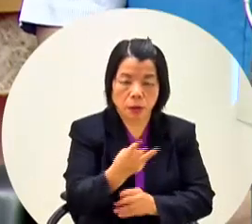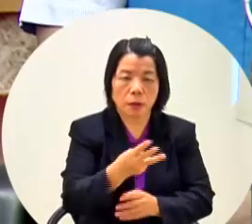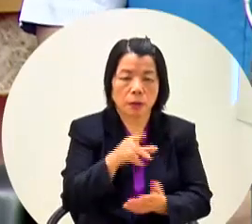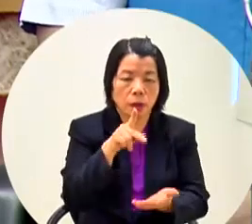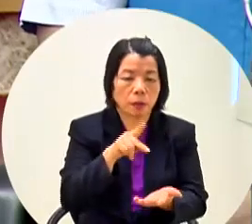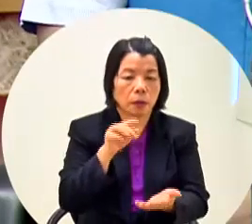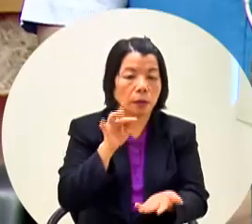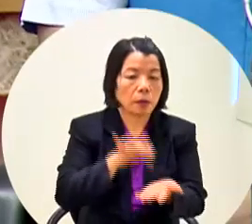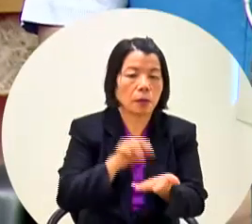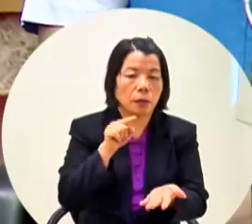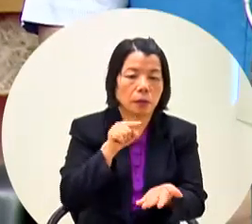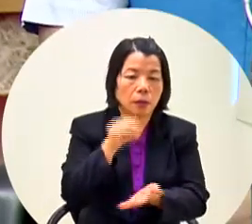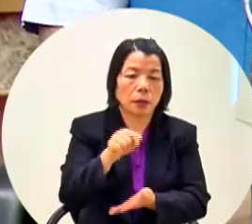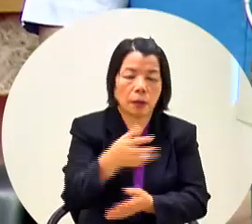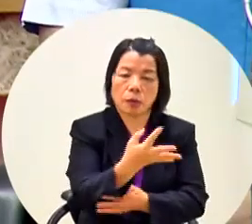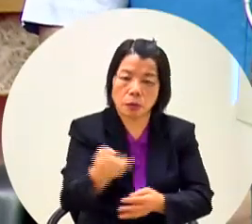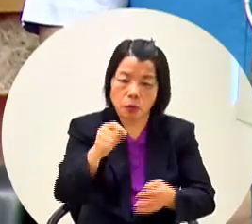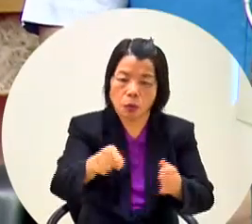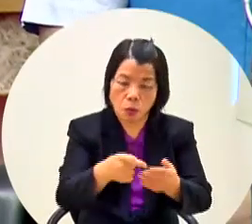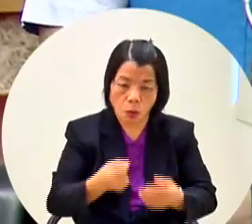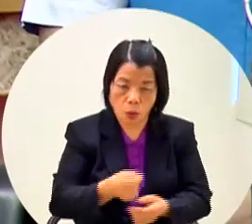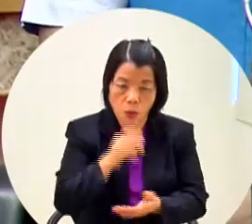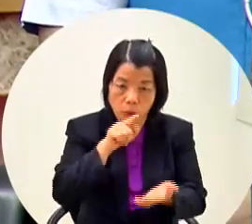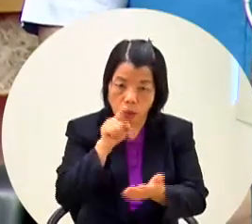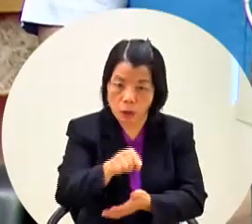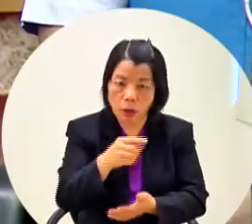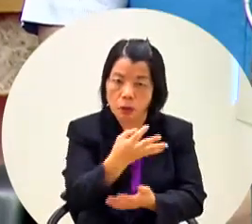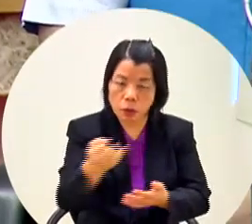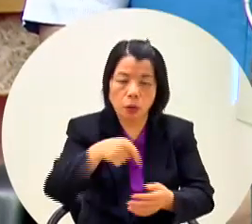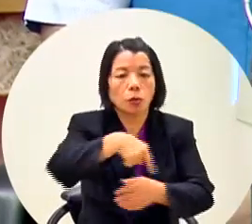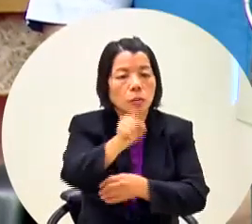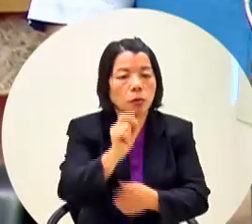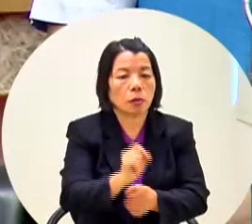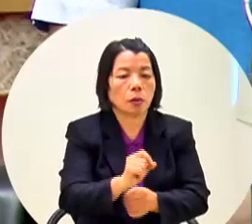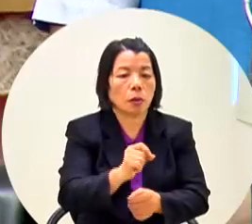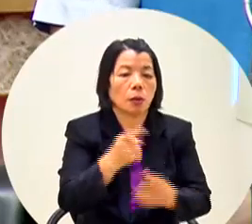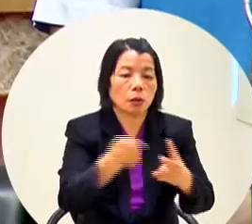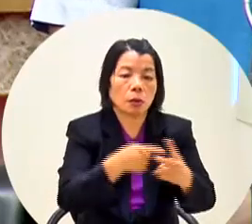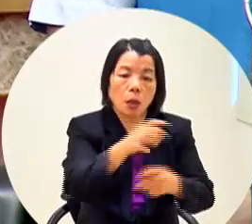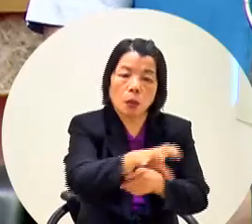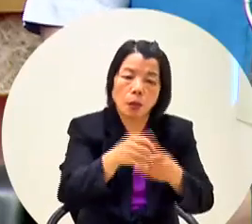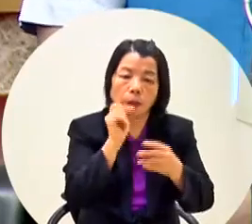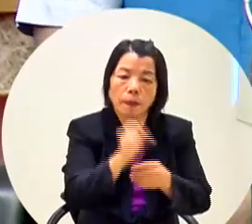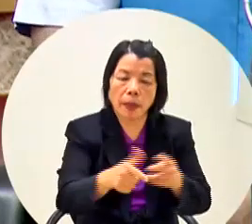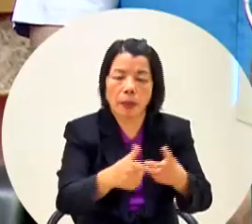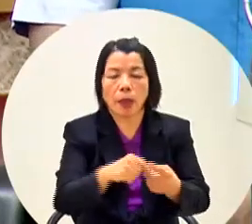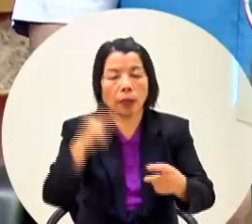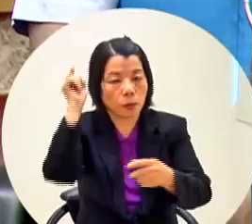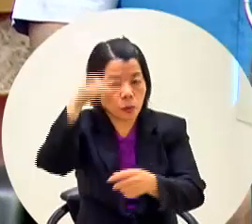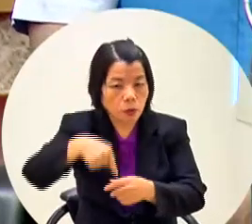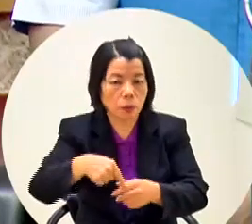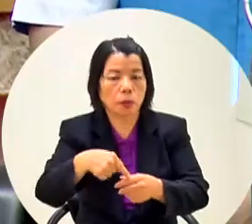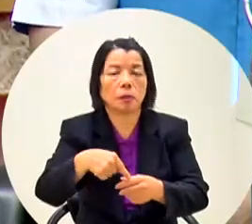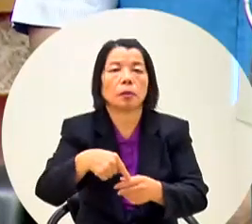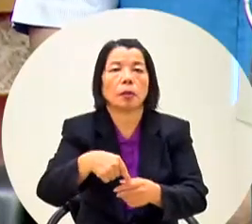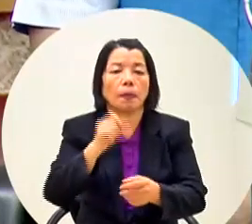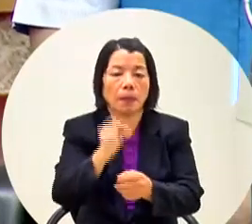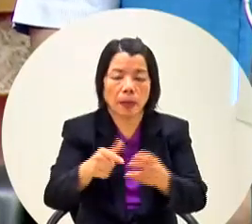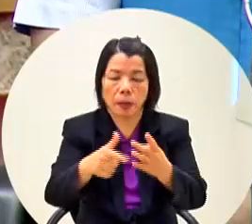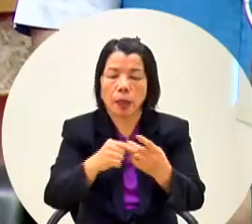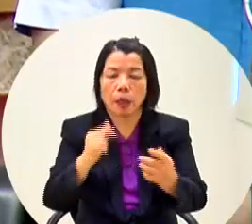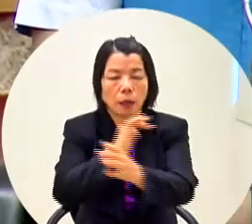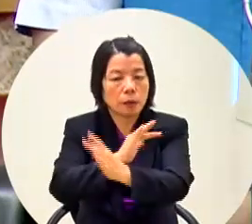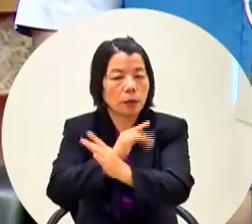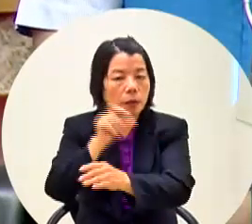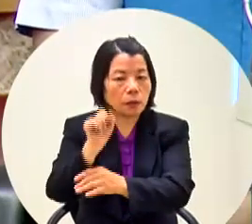要台你我如果发点数，你直接去小农买，可以非连锁店、传统市场、夜市、商圈，真正能够照顾